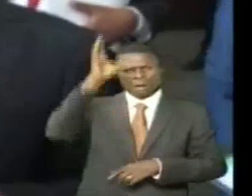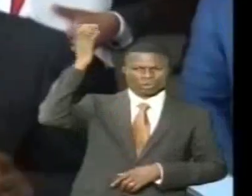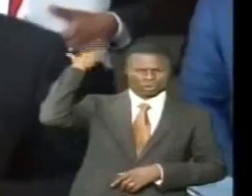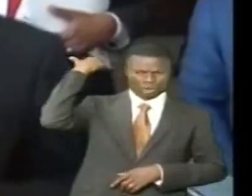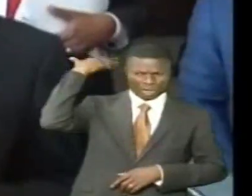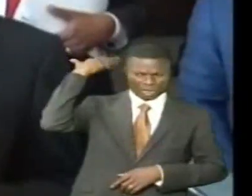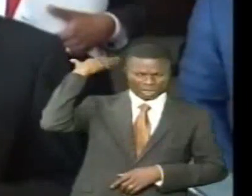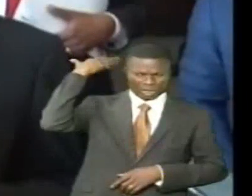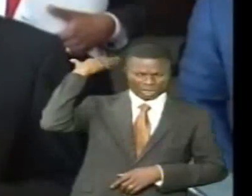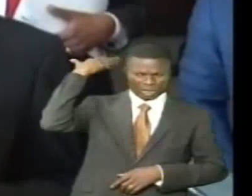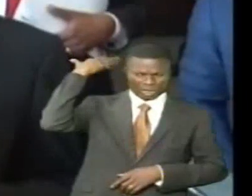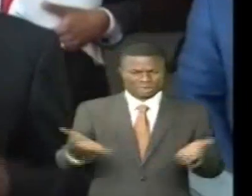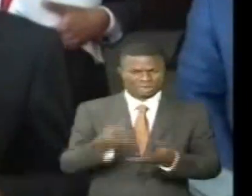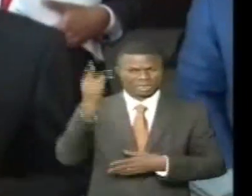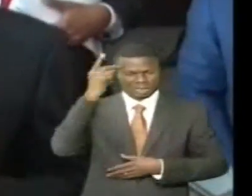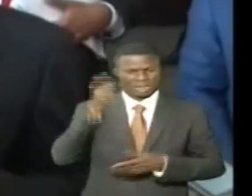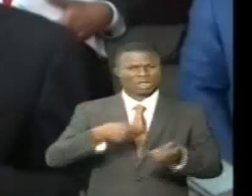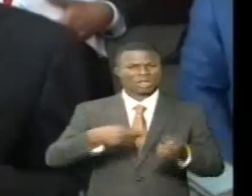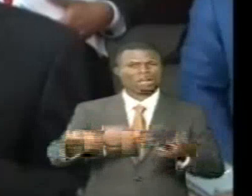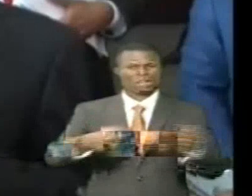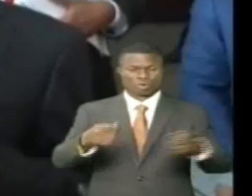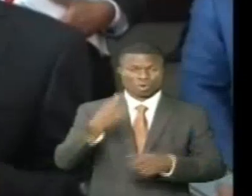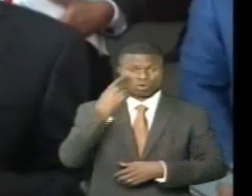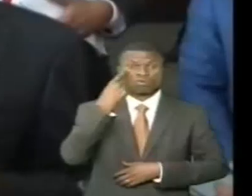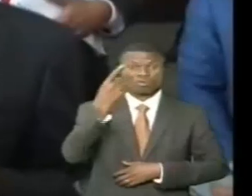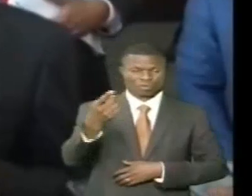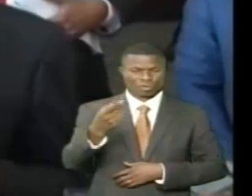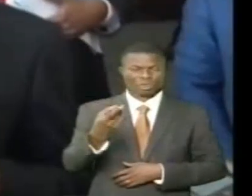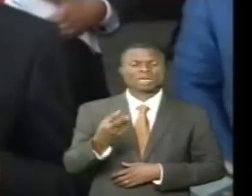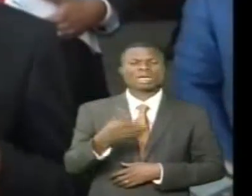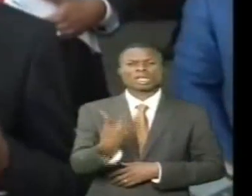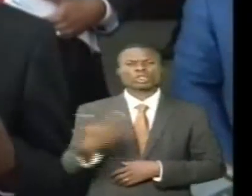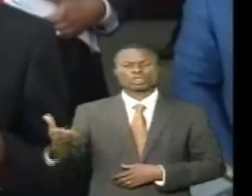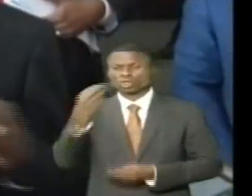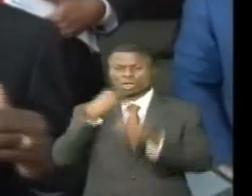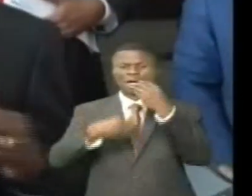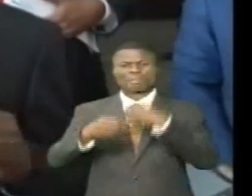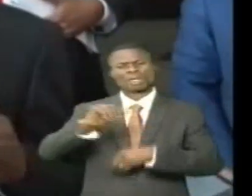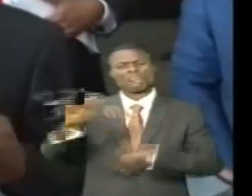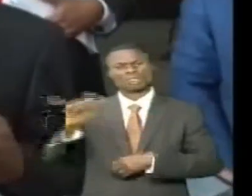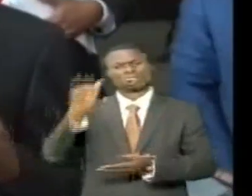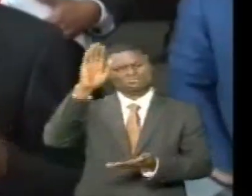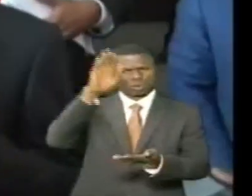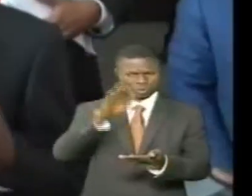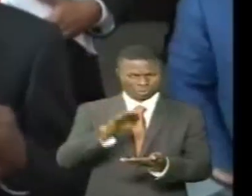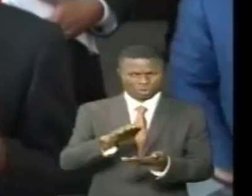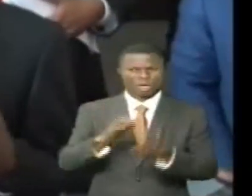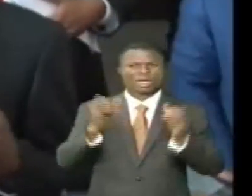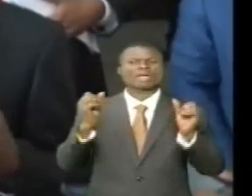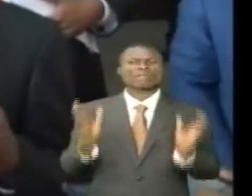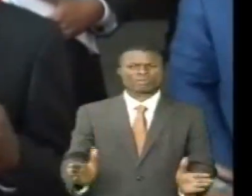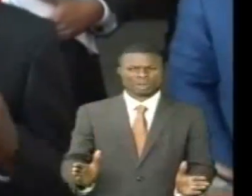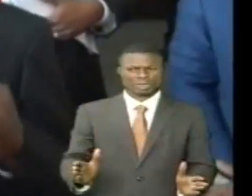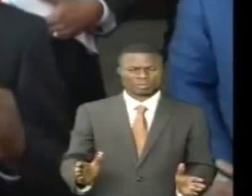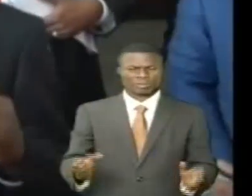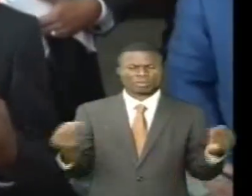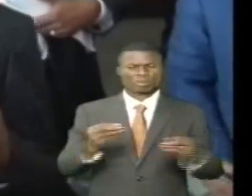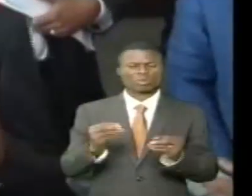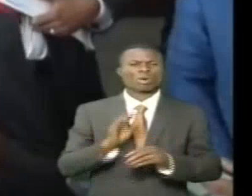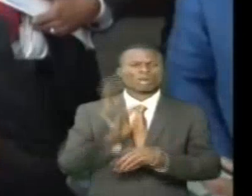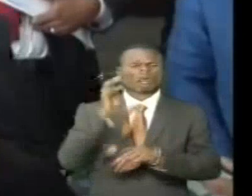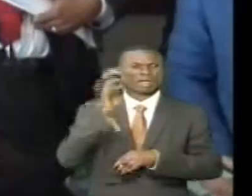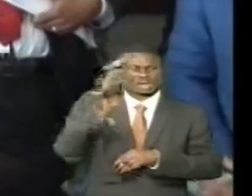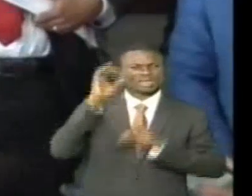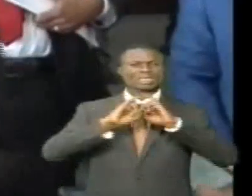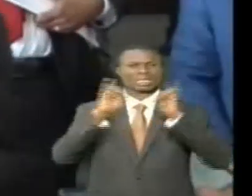sur le marché, vous avez senti que les prix de certains biens ont gardé une stabilité parce que le ministère de l'Industrie s'est investi